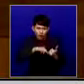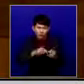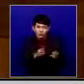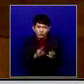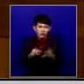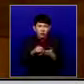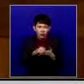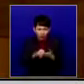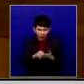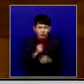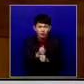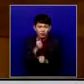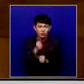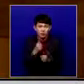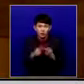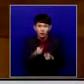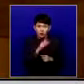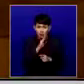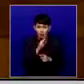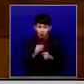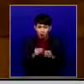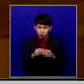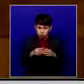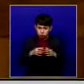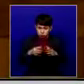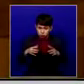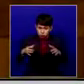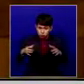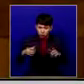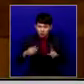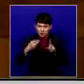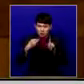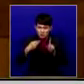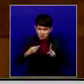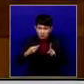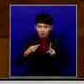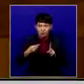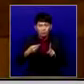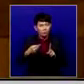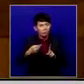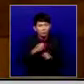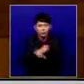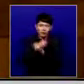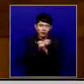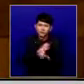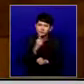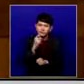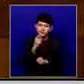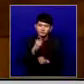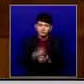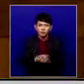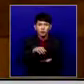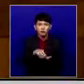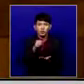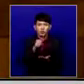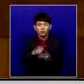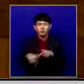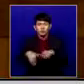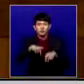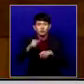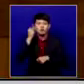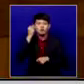แลได้แต่ถ้ามันเพิ่มกันเป็นพันเป็นหมื่นเนี่ยเรารับไม่อยู่แน่ฉะนั้นโชคดีมากที่ประชาชนเนี่ยเข้าใจ